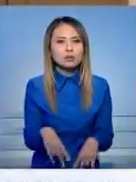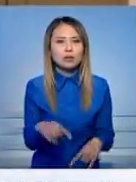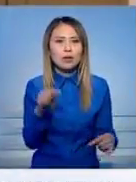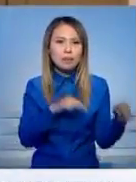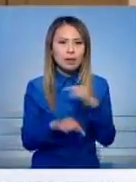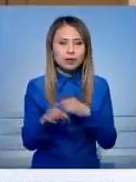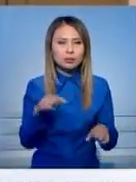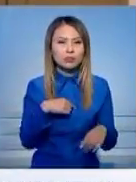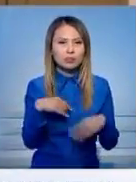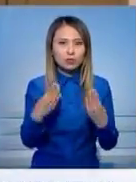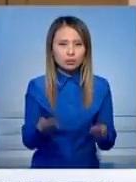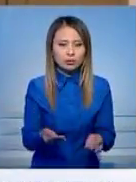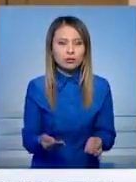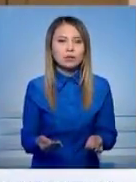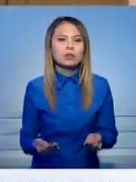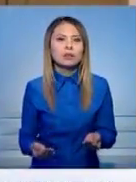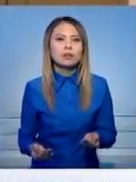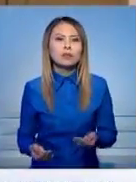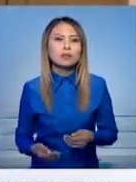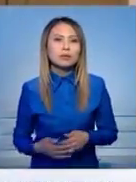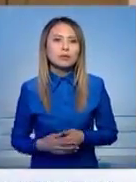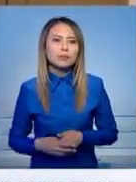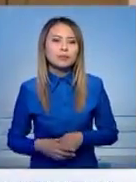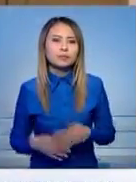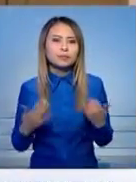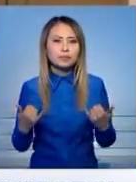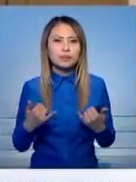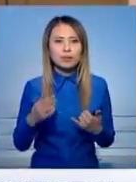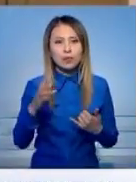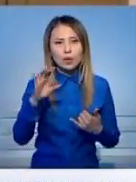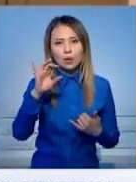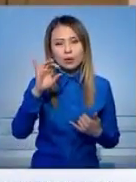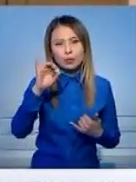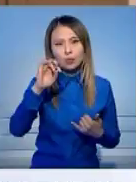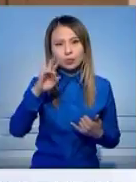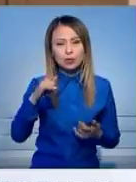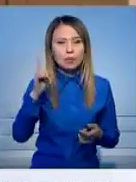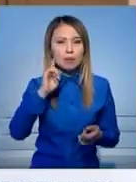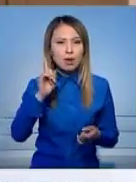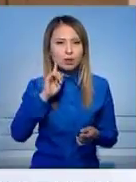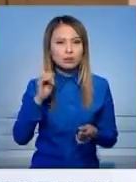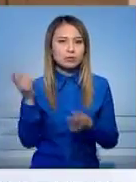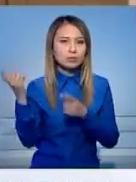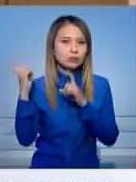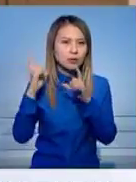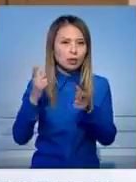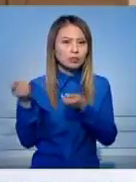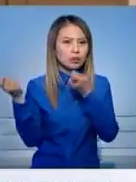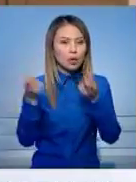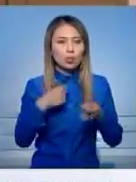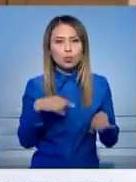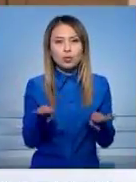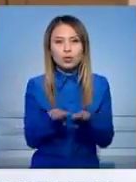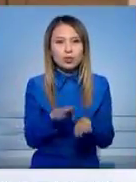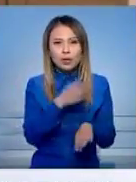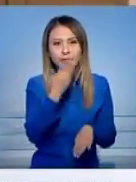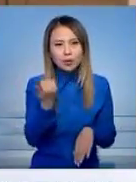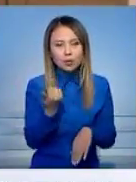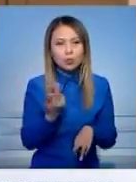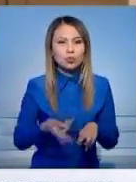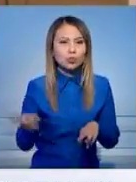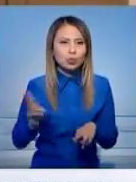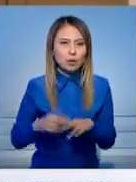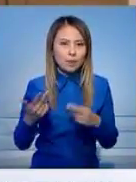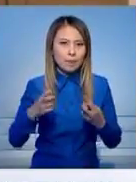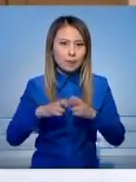Бір-бірімізден сұрап сіздерге беріп отырмыз. Қазіргі маусым айына доставка, яғни жеткізіп берген жоқ, бізде жоқ деп айтып отыр.